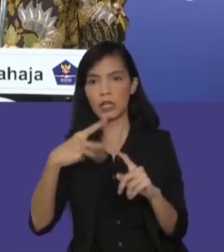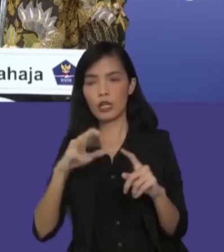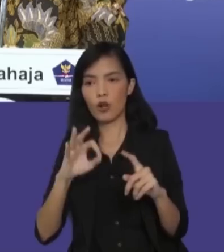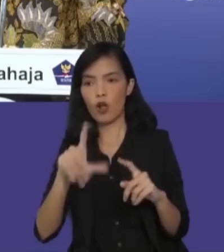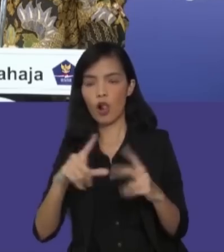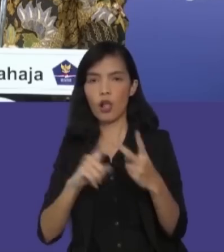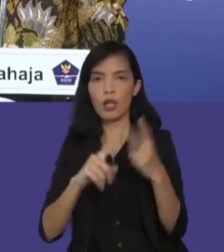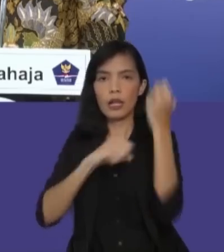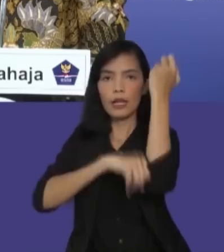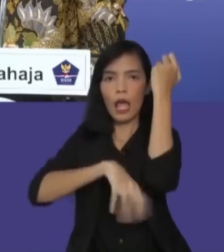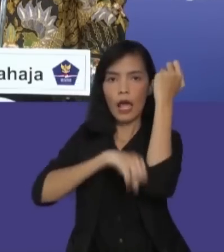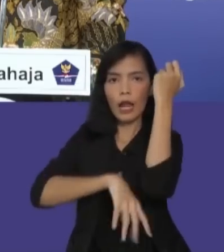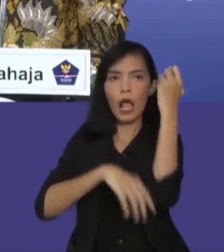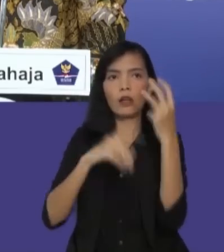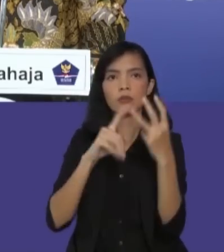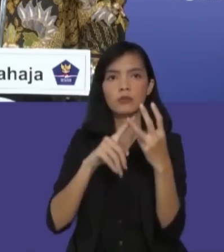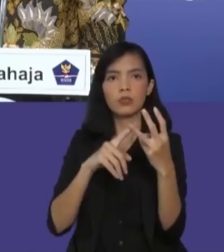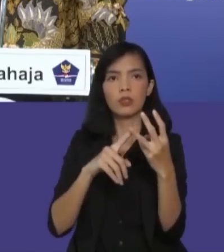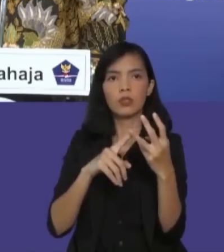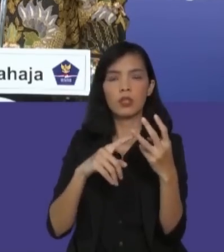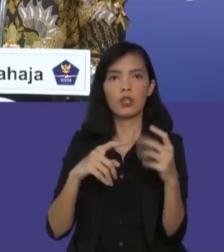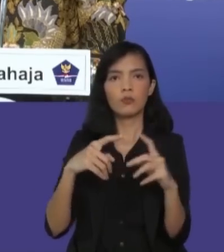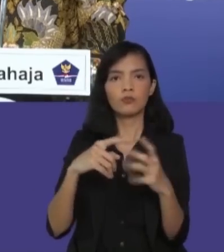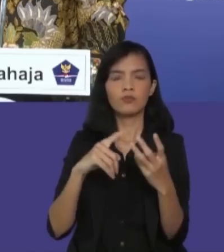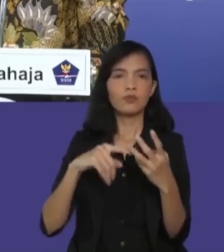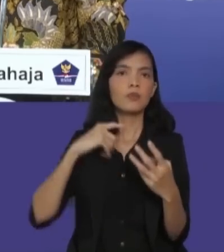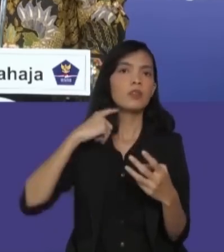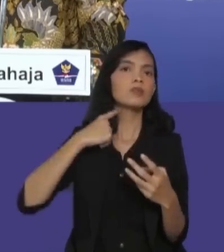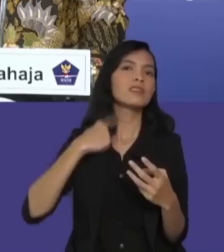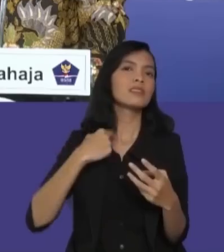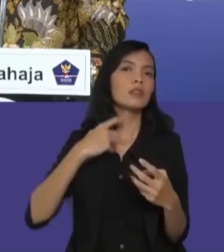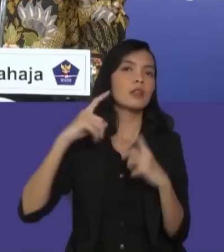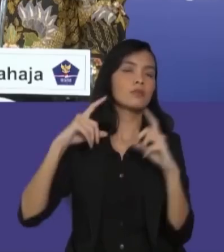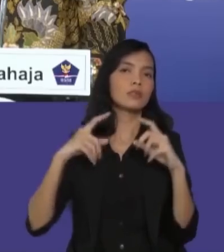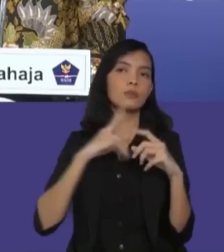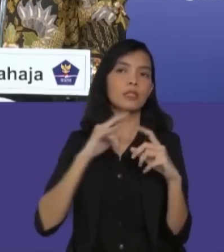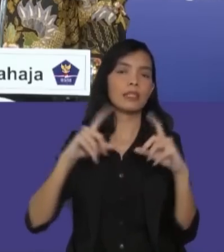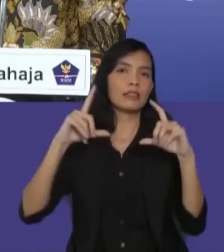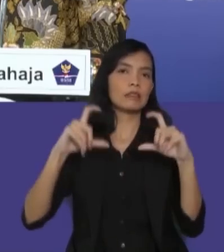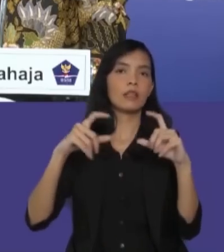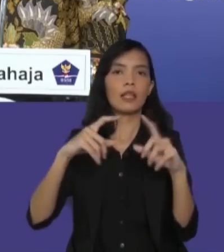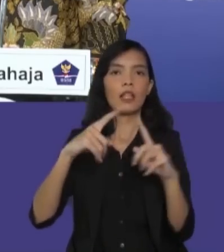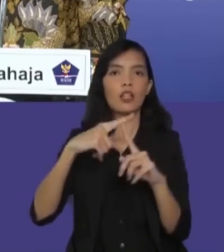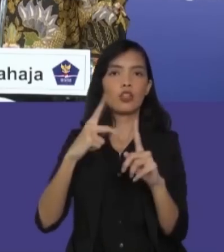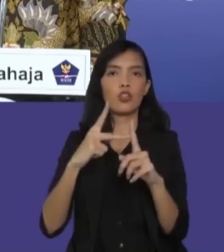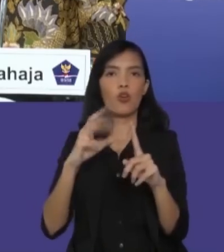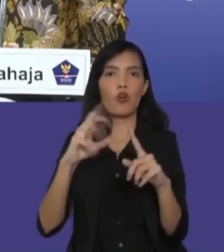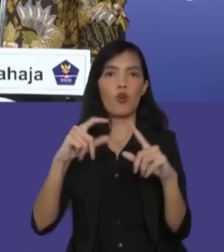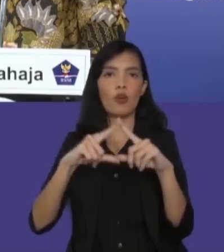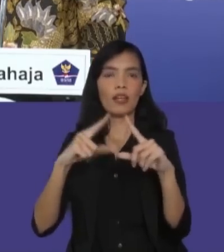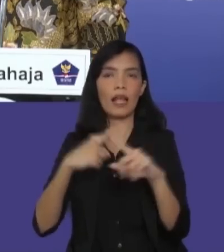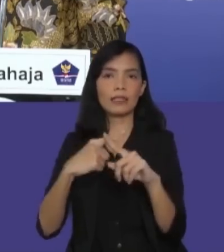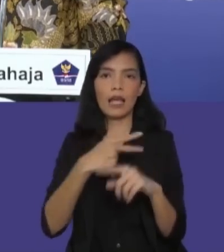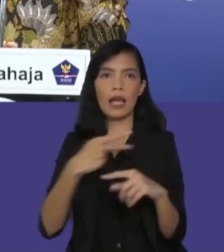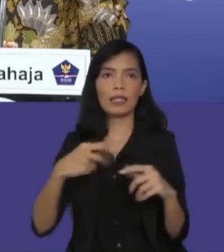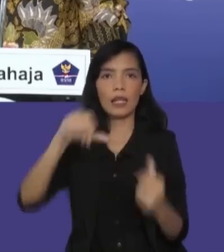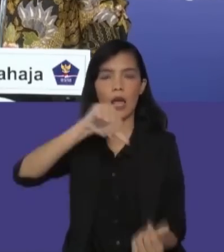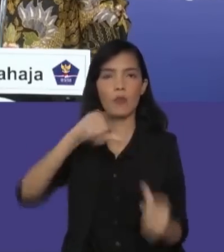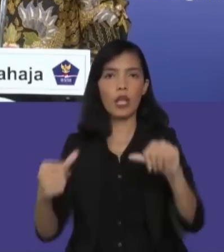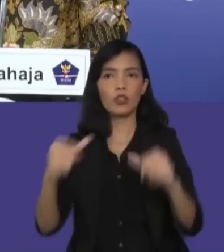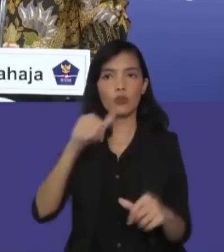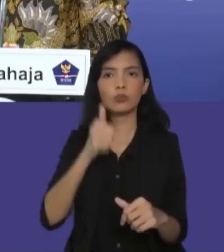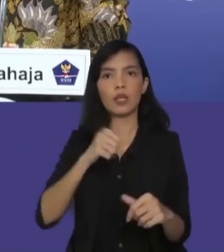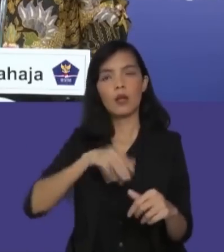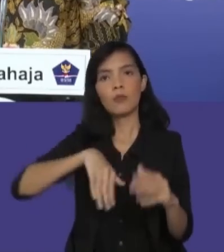juga pemeriksaan toraks misalkan, sehingga ini bisa menjadi semacam laboratorium